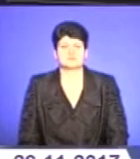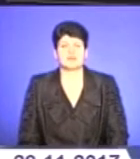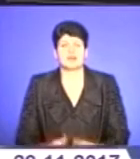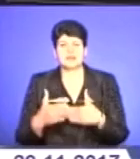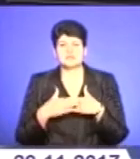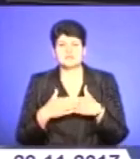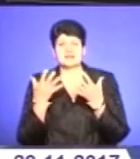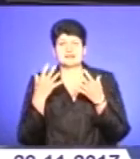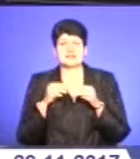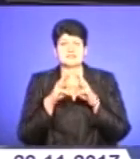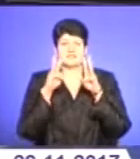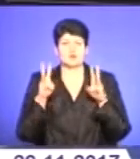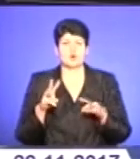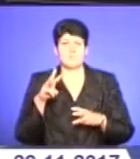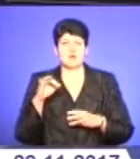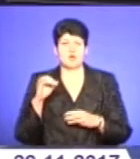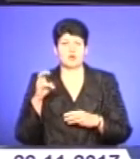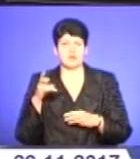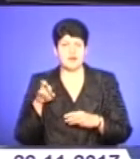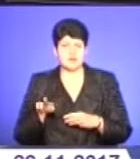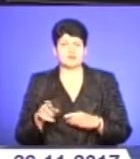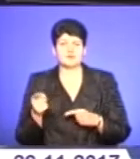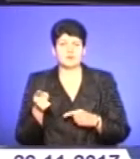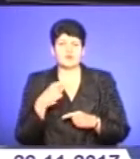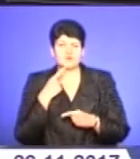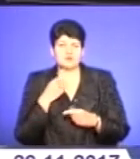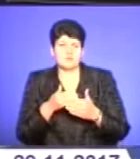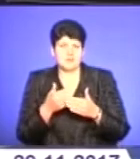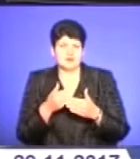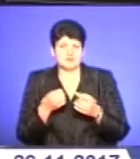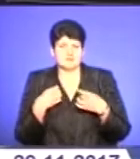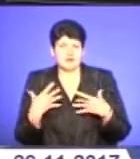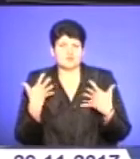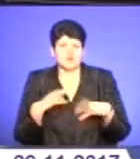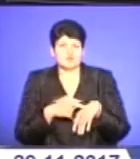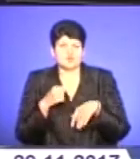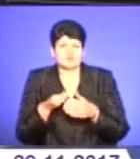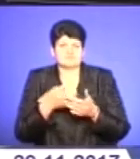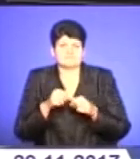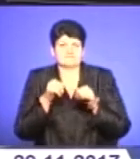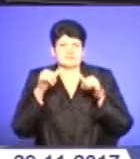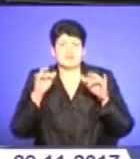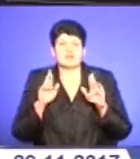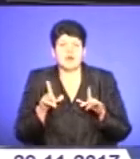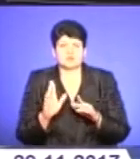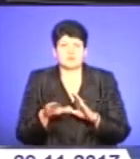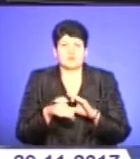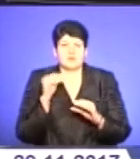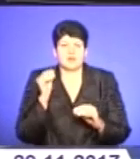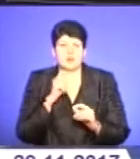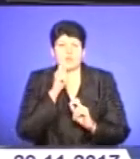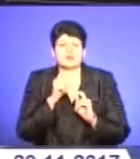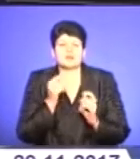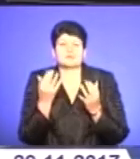Наближається День Святого Миколая. Тернополяни кажуть, що передсвяткове підвищення цін уже відчули. Як люди обиратимуть подарунки та скільки